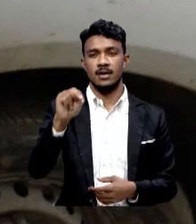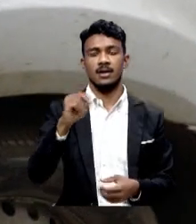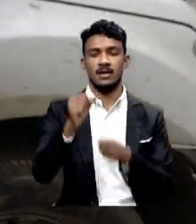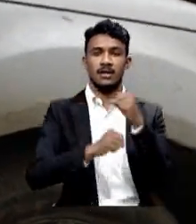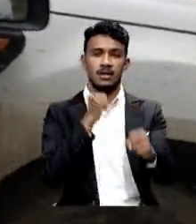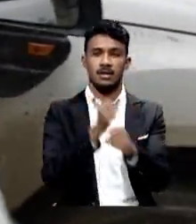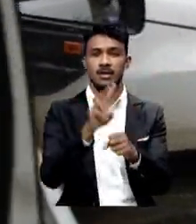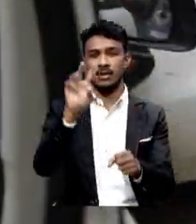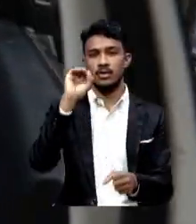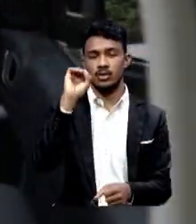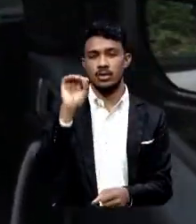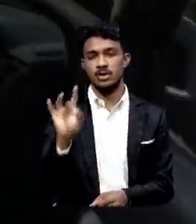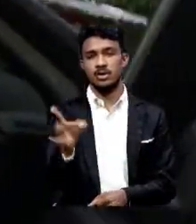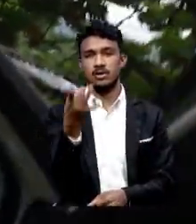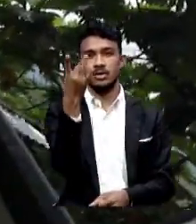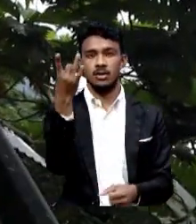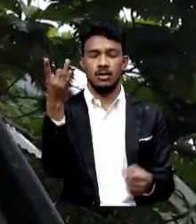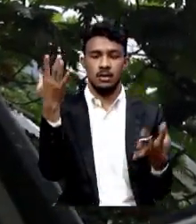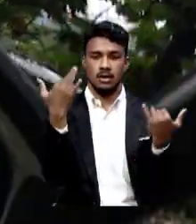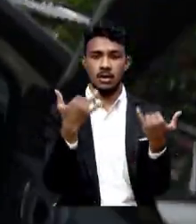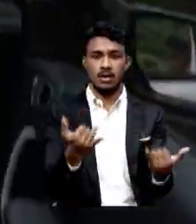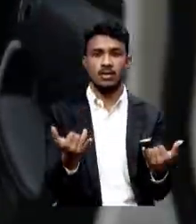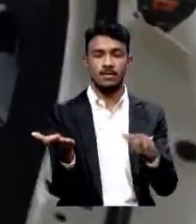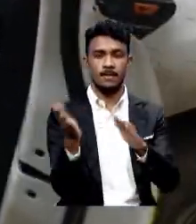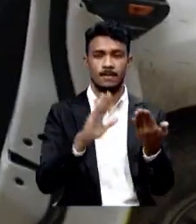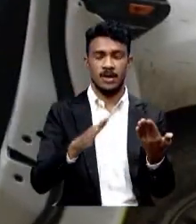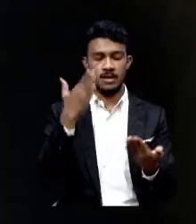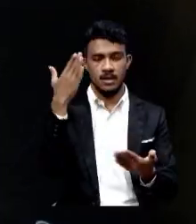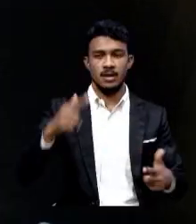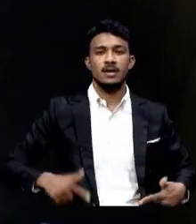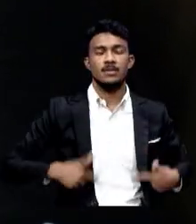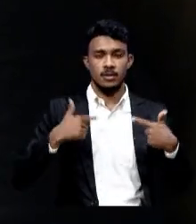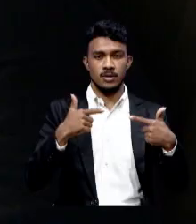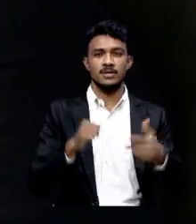rua sanu resin walu, toha kotu ni peregrina saung Moris.